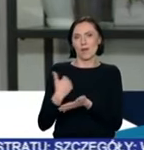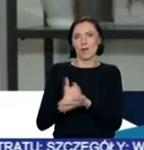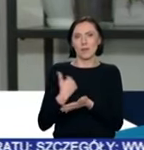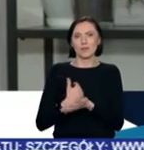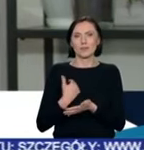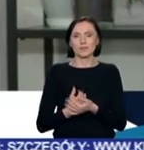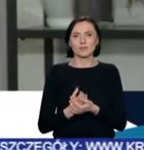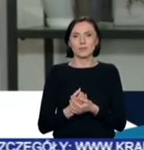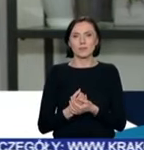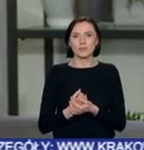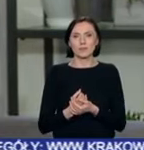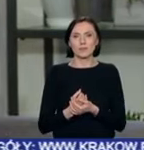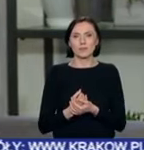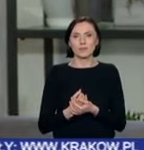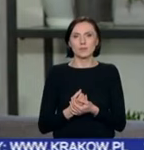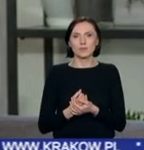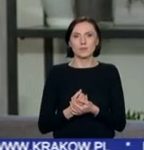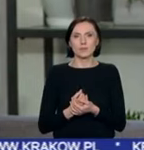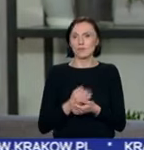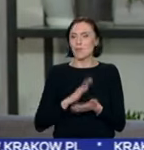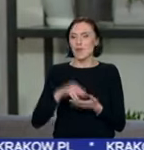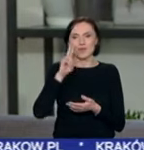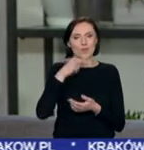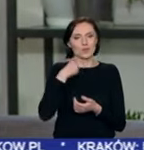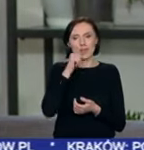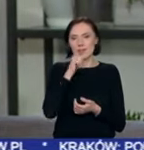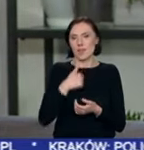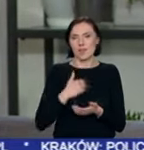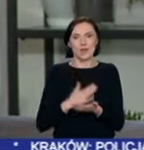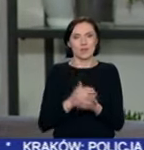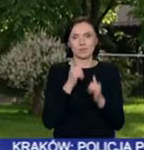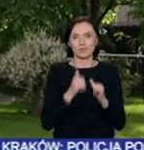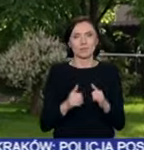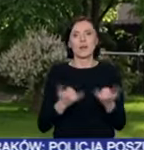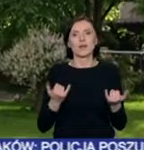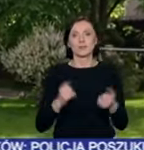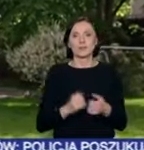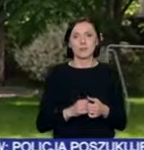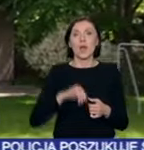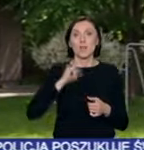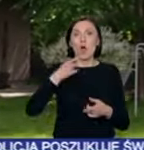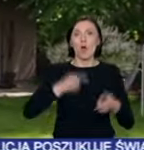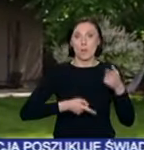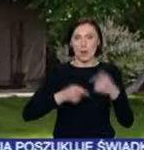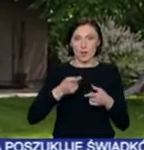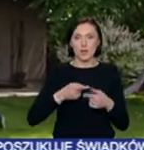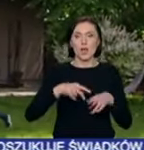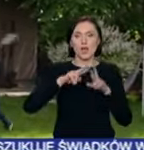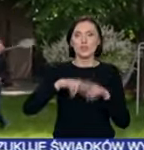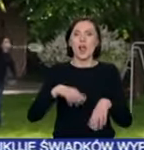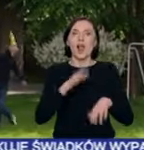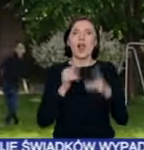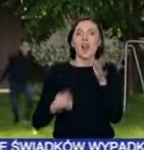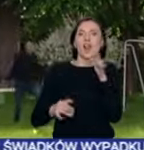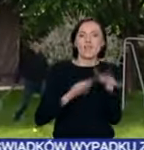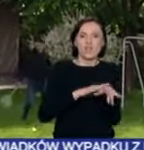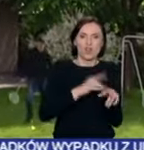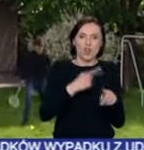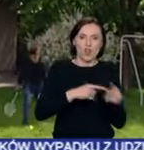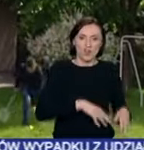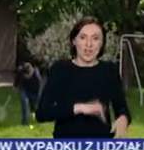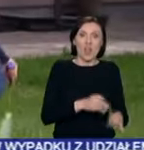prostu pomogli mi z tym wszystkim. Bez nich nie dałbym w ogóle rady. Po operacji pozostał niedowład lewej ręki i nogi.